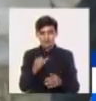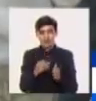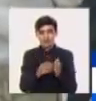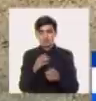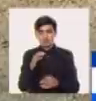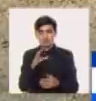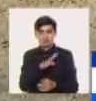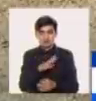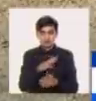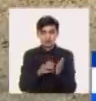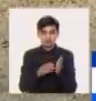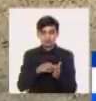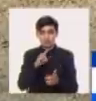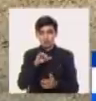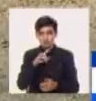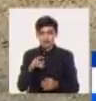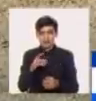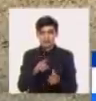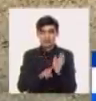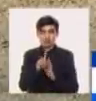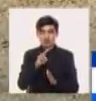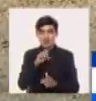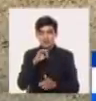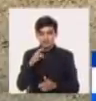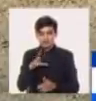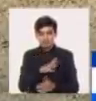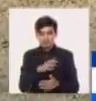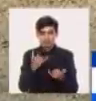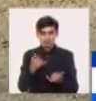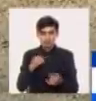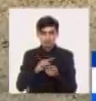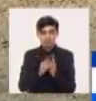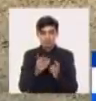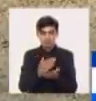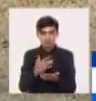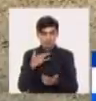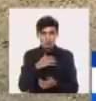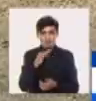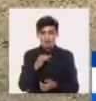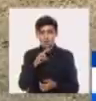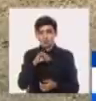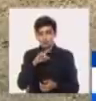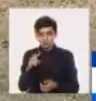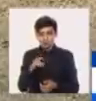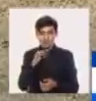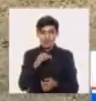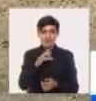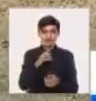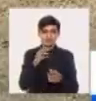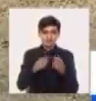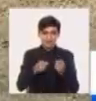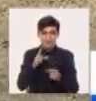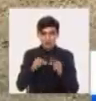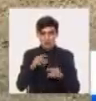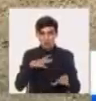екен. Карантин басталғалы бері міне күрт өзгерді. Қымызға, саумалға деген сұраныс өте